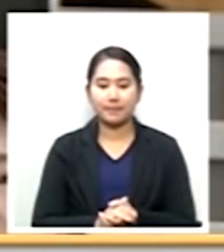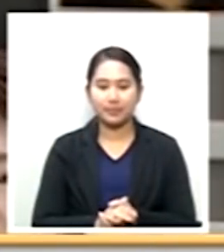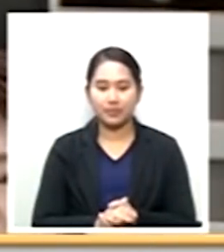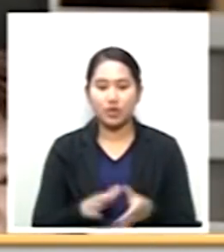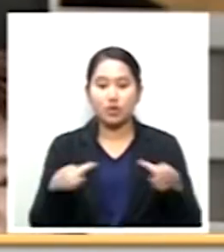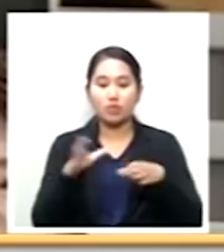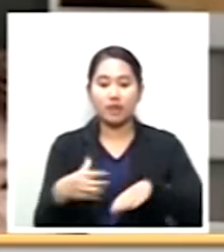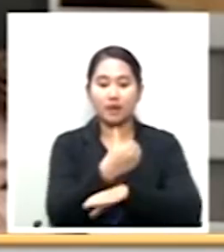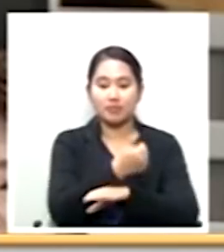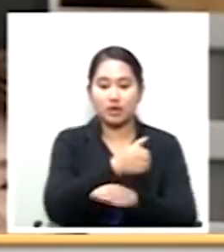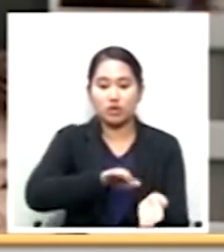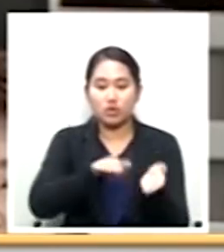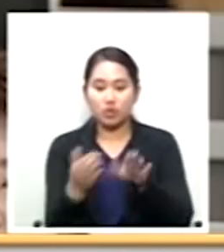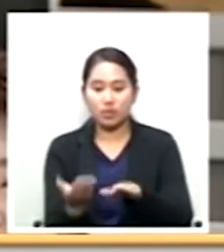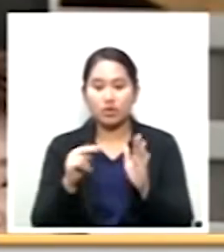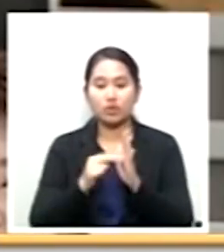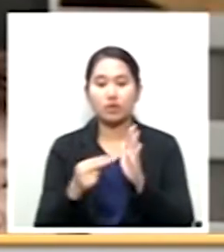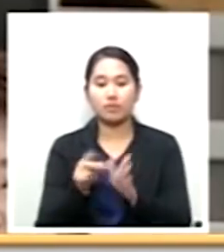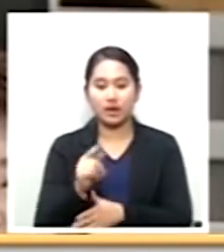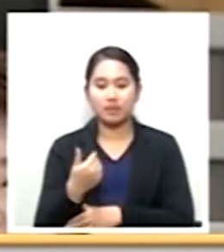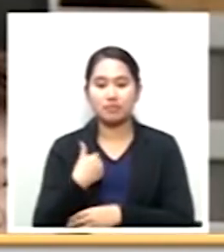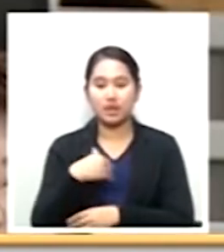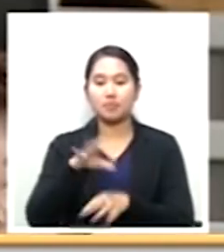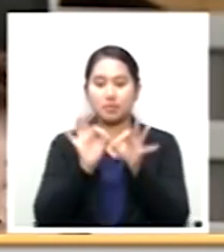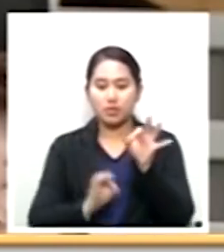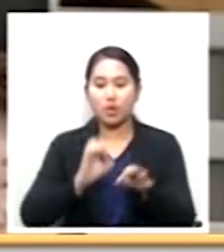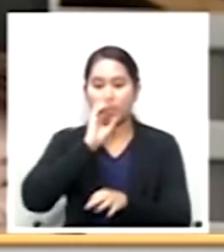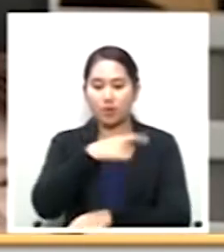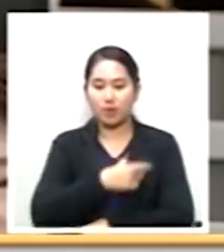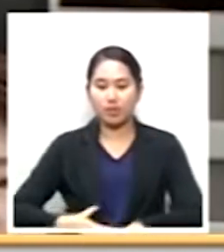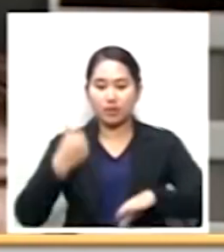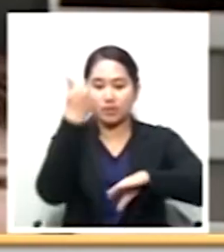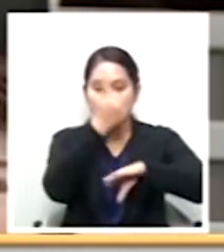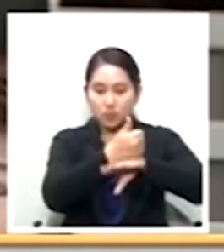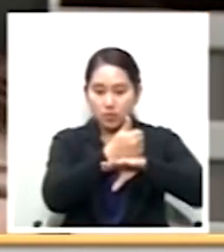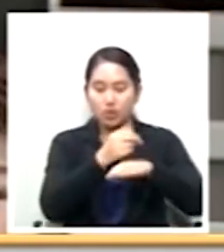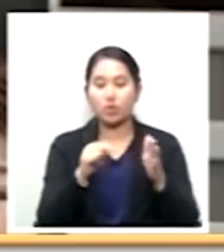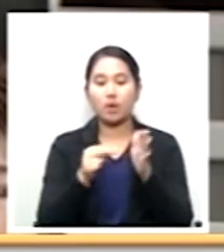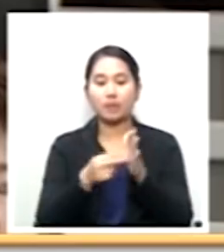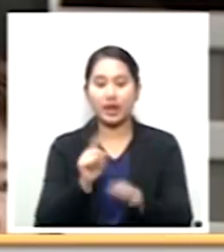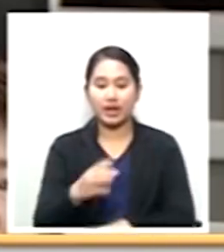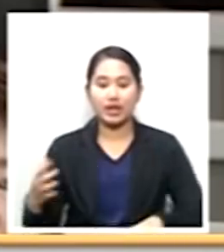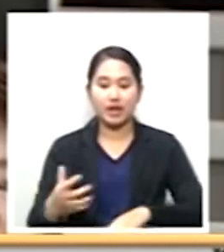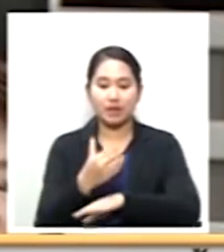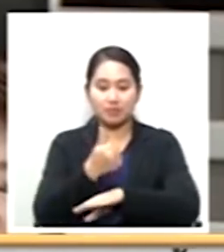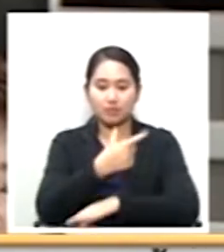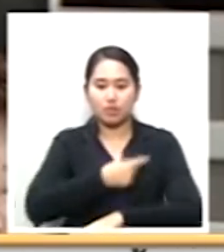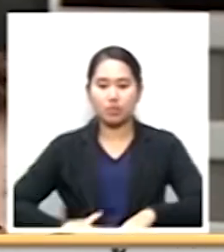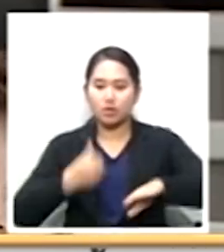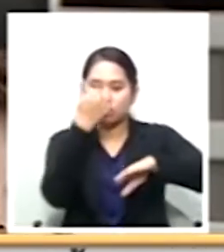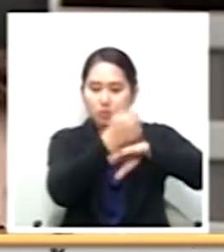คำวินิจฉัยนั้นก็ยืนยันว่าระบอบประชาธิปไตยมีพระมหากษัตริย์ทรงเป็นพระประมุขพระมหากษัตริย์ทรงอยู่เหนือการเมืองทรงเป็นกลางทาง